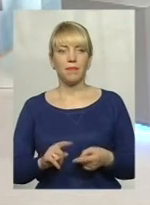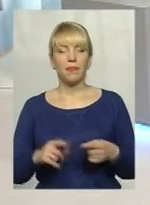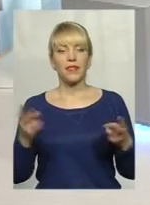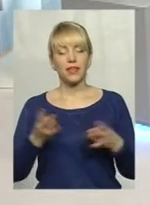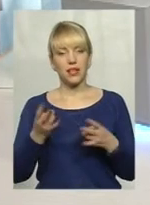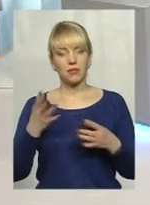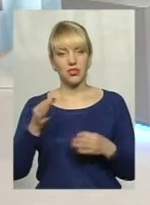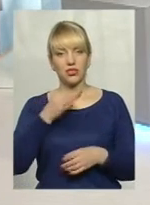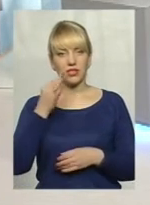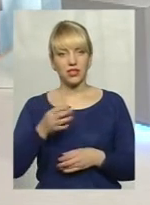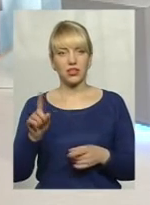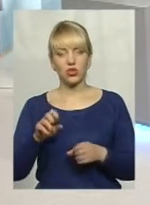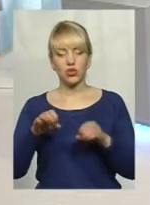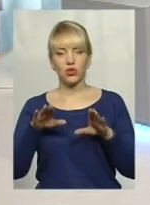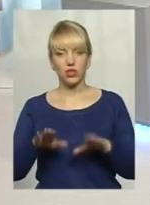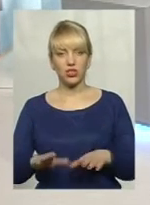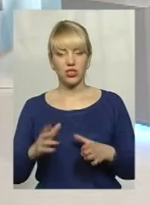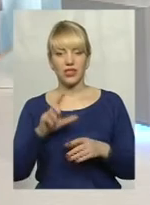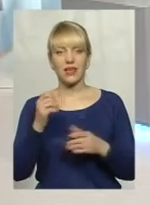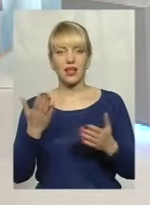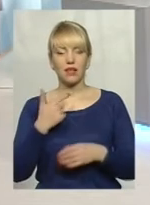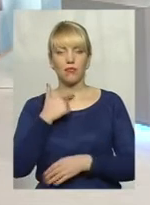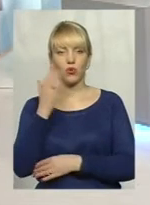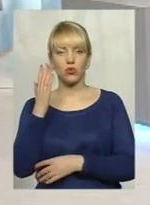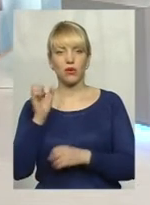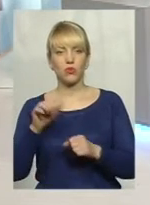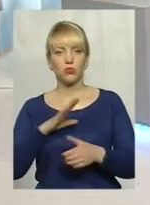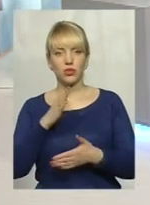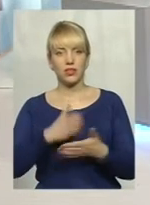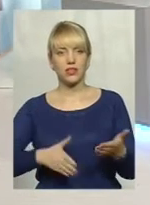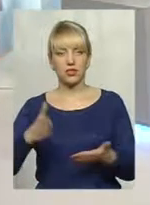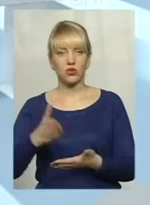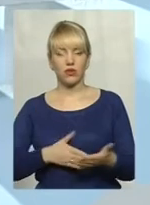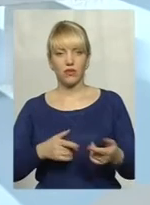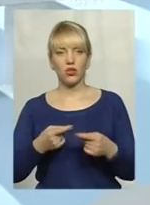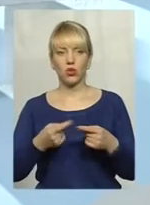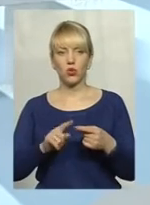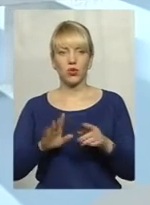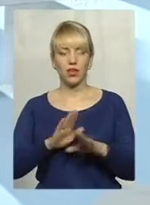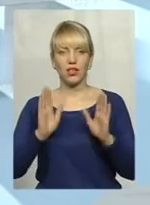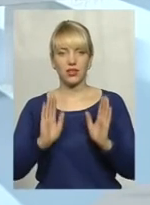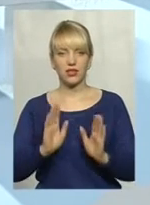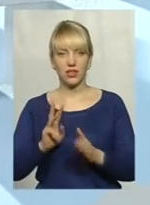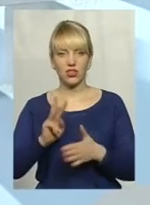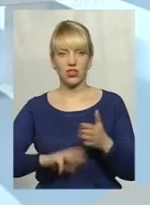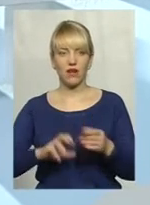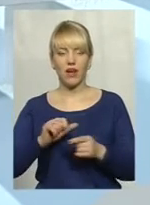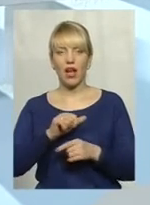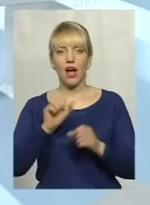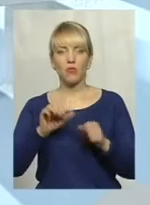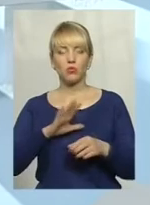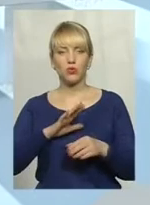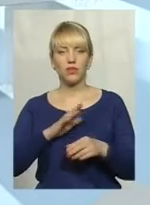таке, що рішення, насправді, за яке було проголосовано, може бути скасовано. Тобто тут не тільки штраф, але й відсутність самої вигоди може